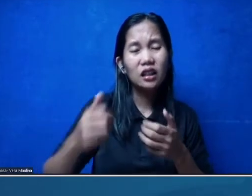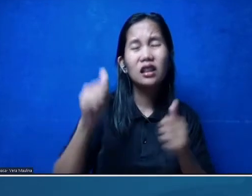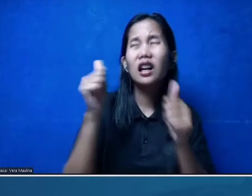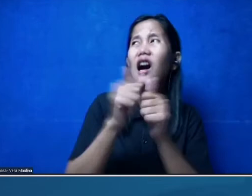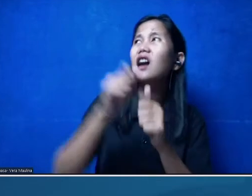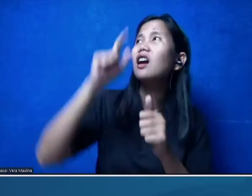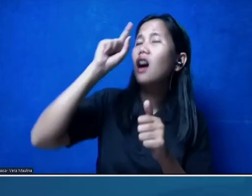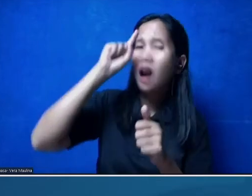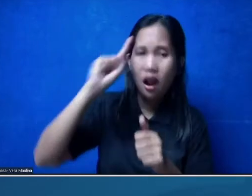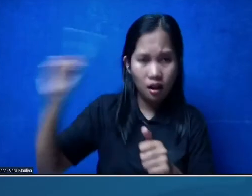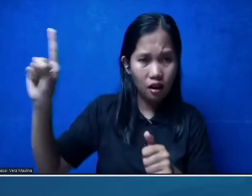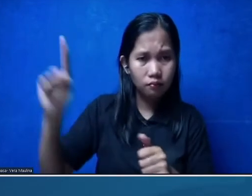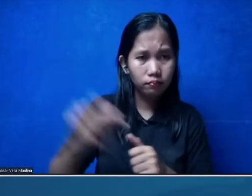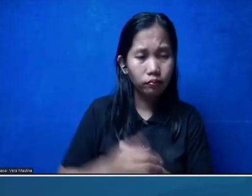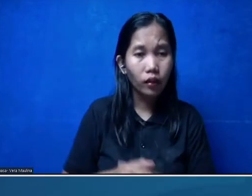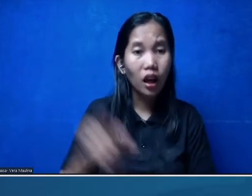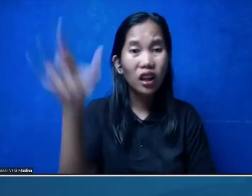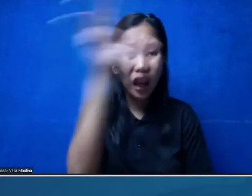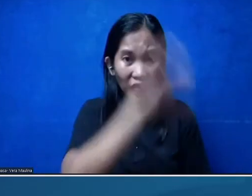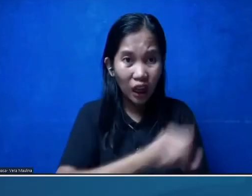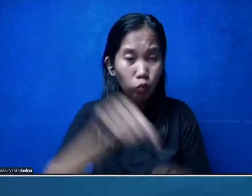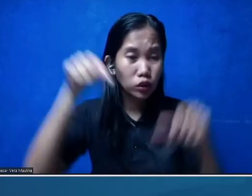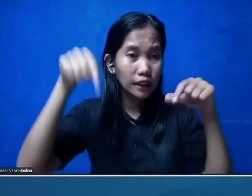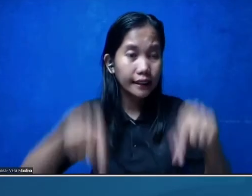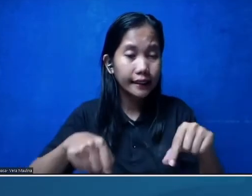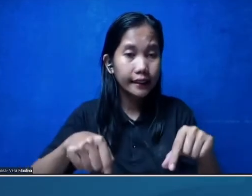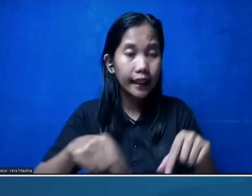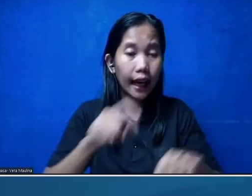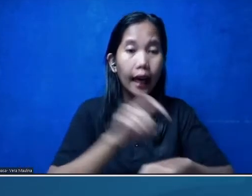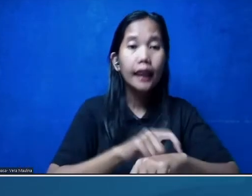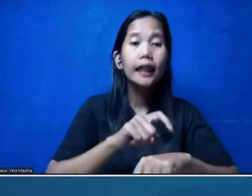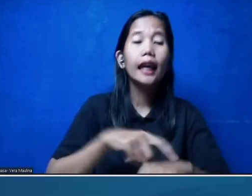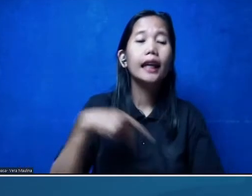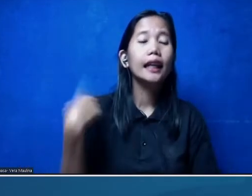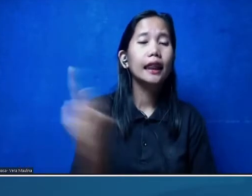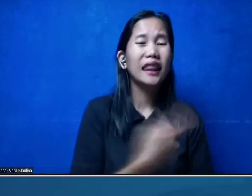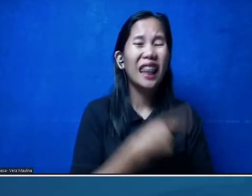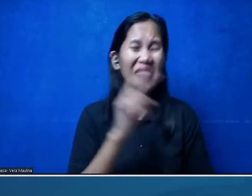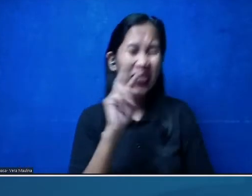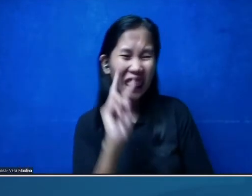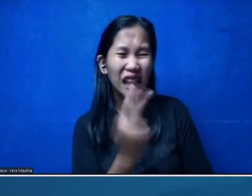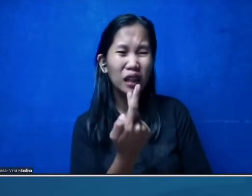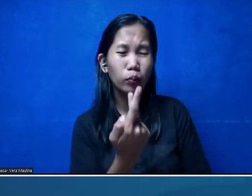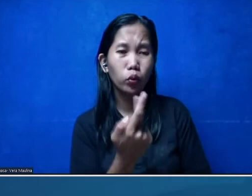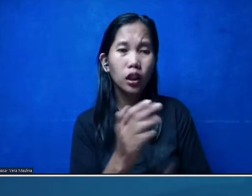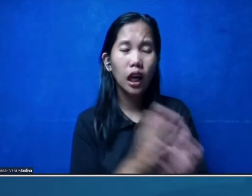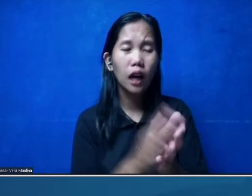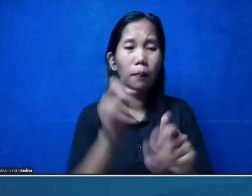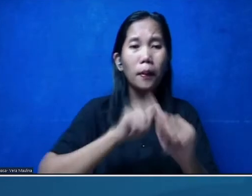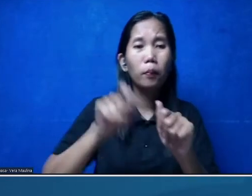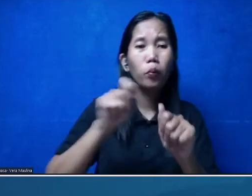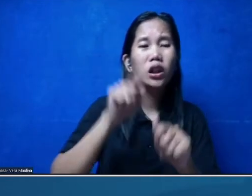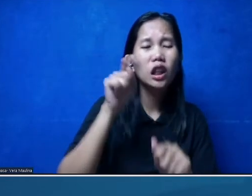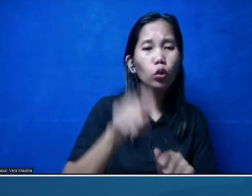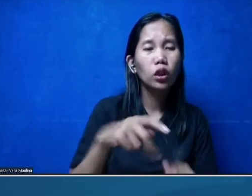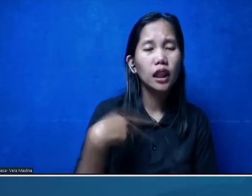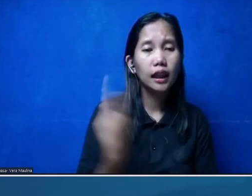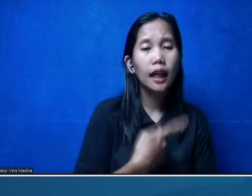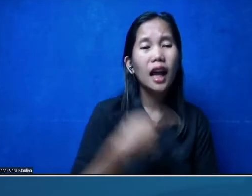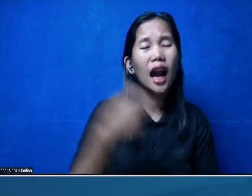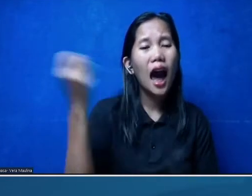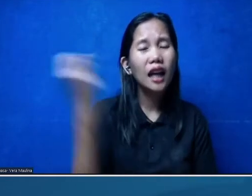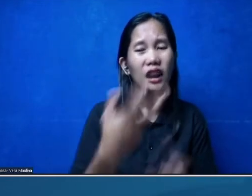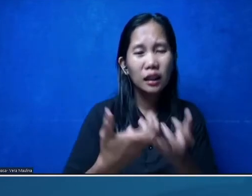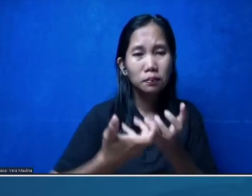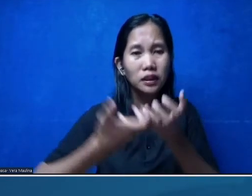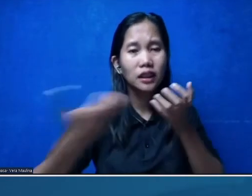tertipu dan berbuat dosa kita sedang terpisah dengan Allah kita yang sangat mengasihi kita yang sangat kita bergantung kepadanya